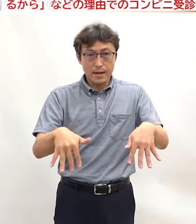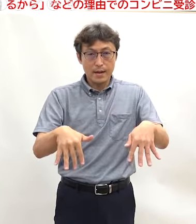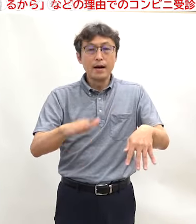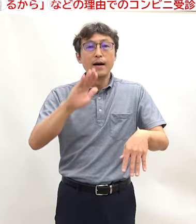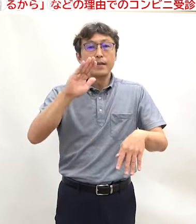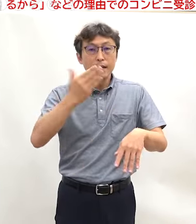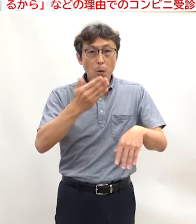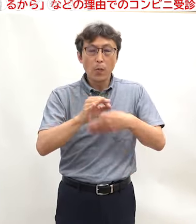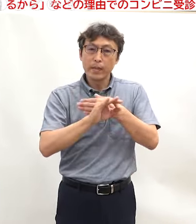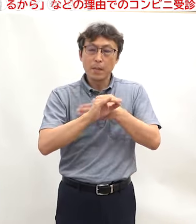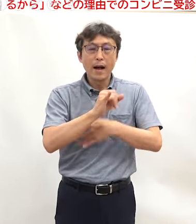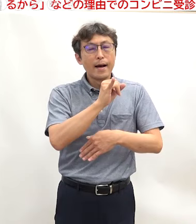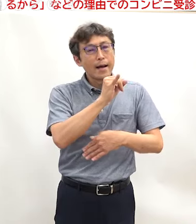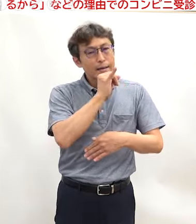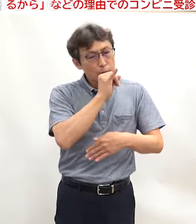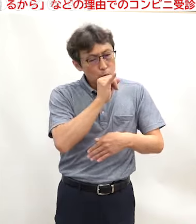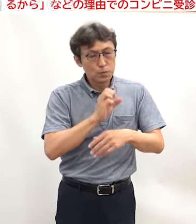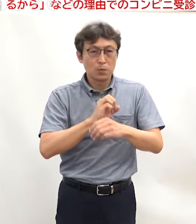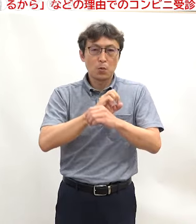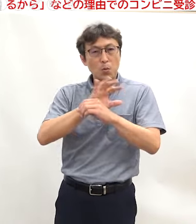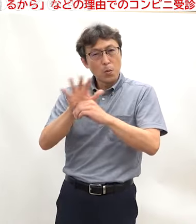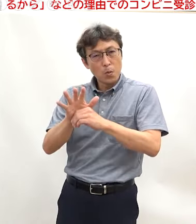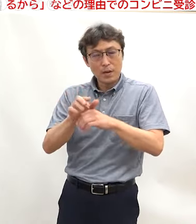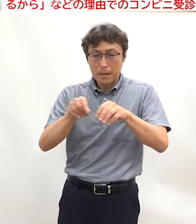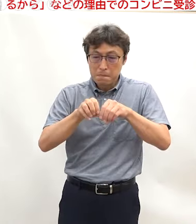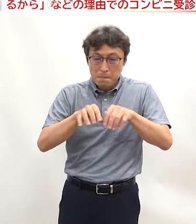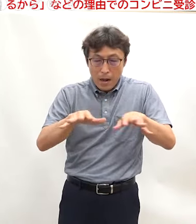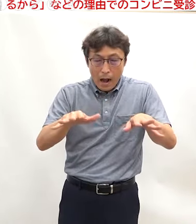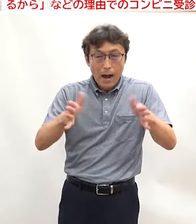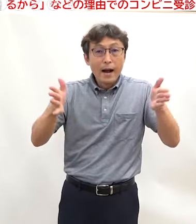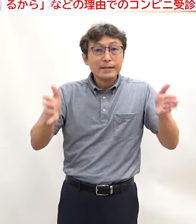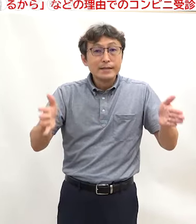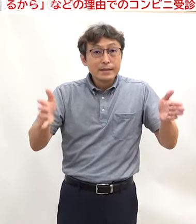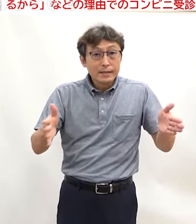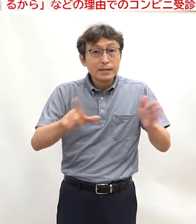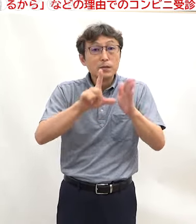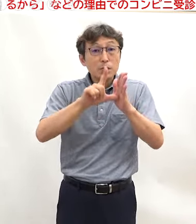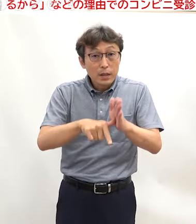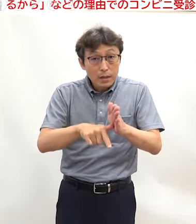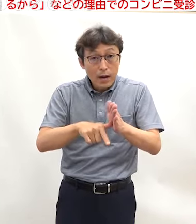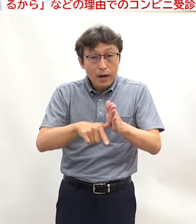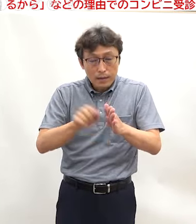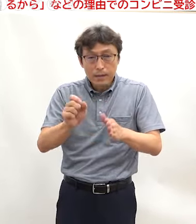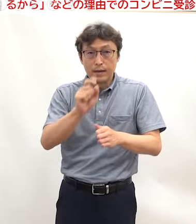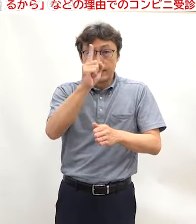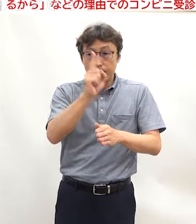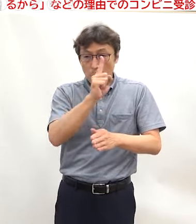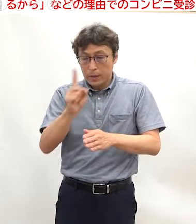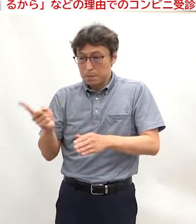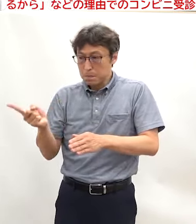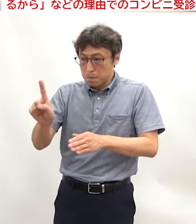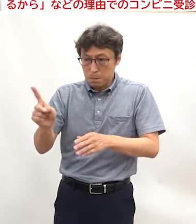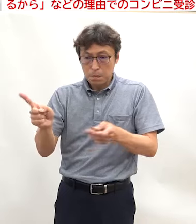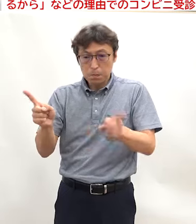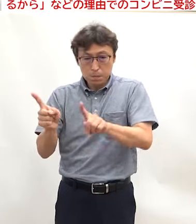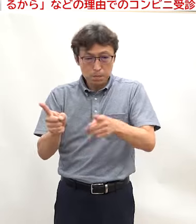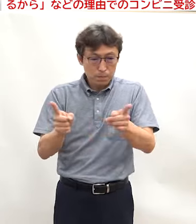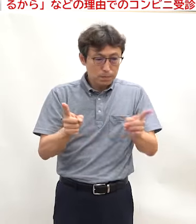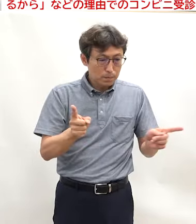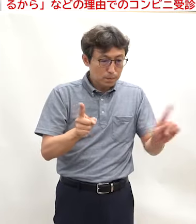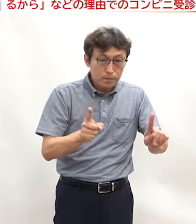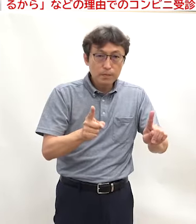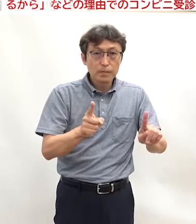ルエンザなどが流行る時期に関してはですね、それぞれ1名増やして体制を充実していきたいというふうに思っ